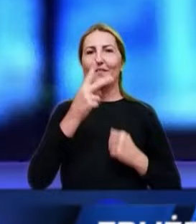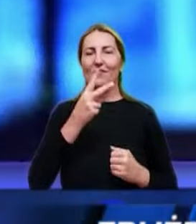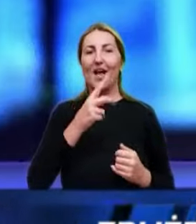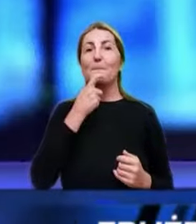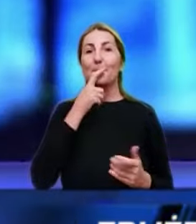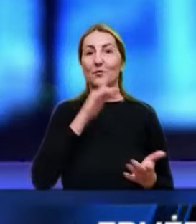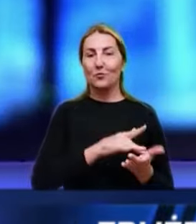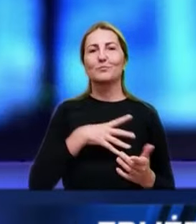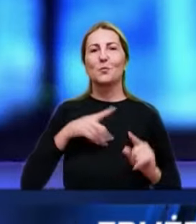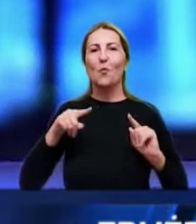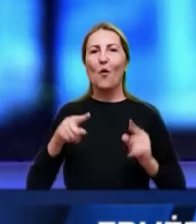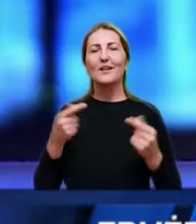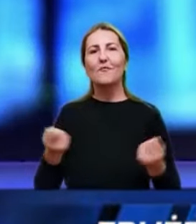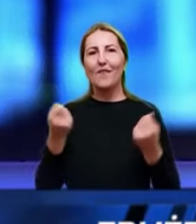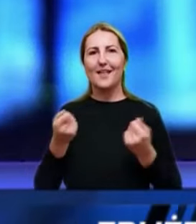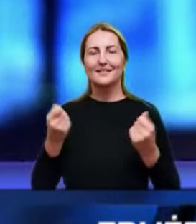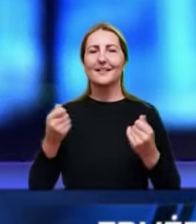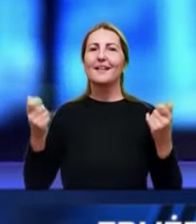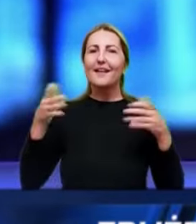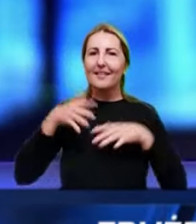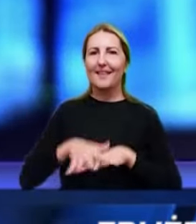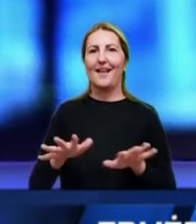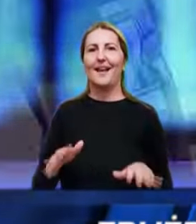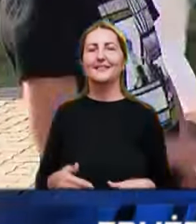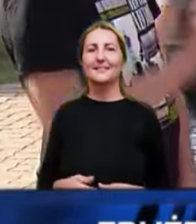zorganizowano festyn integracyjny.